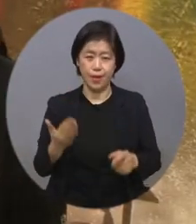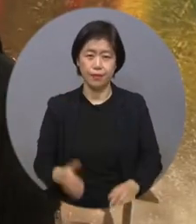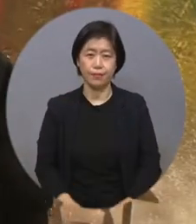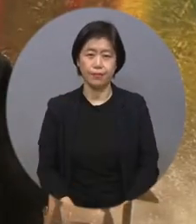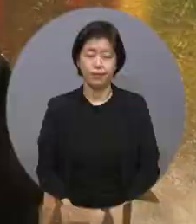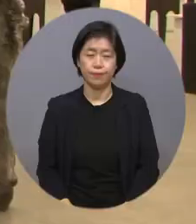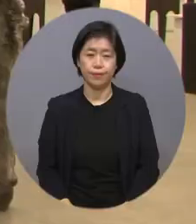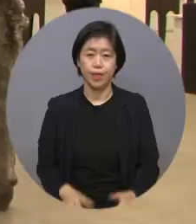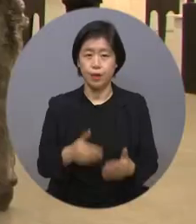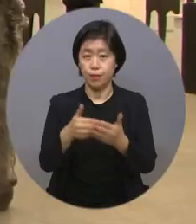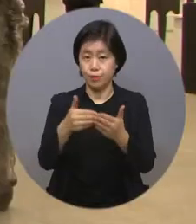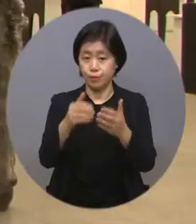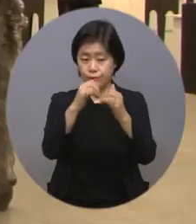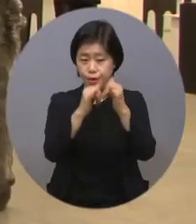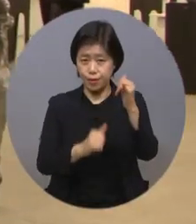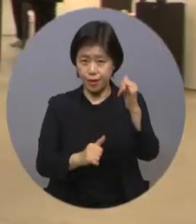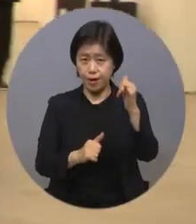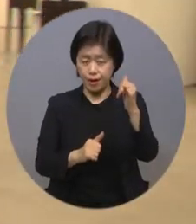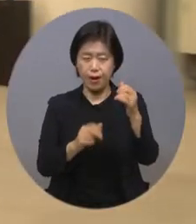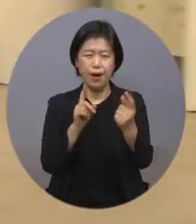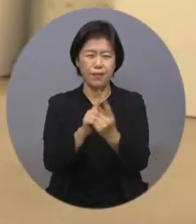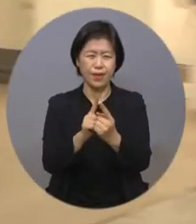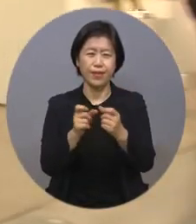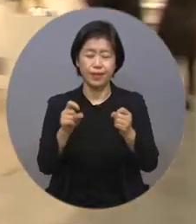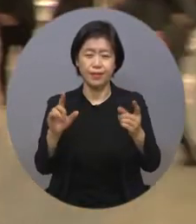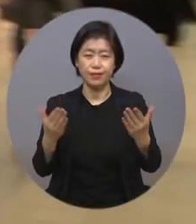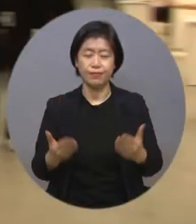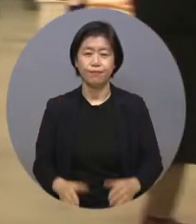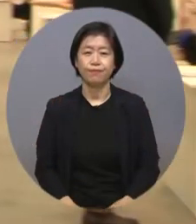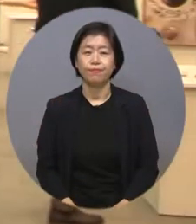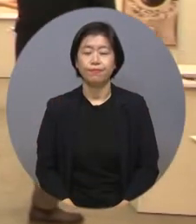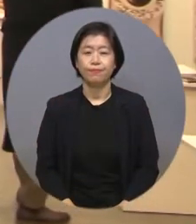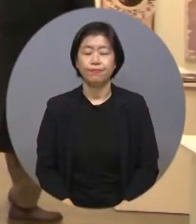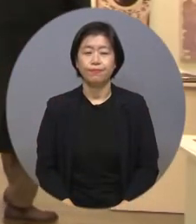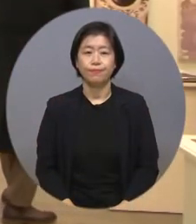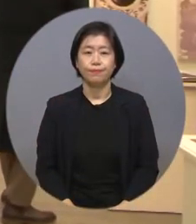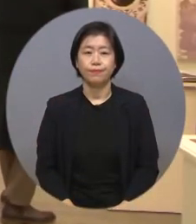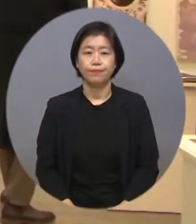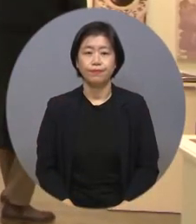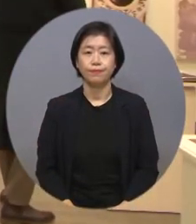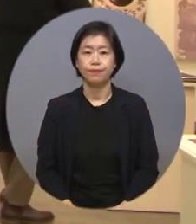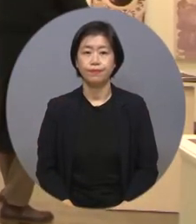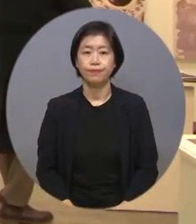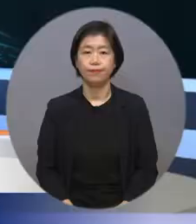있는 기회를 제공했습니다. 지금까지 복지TV 부산방송 황병양입니다.